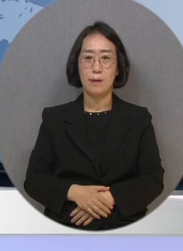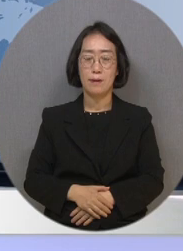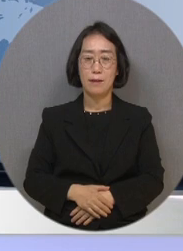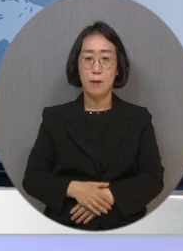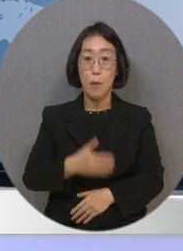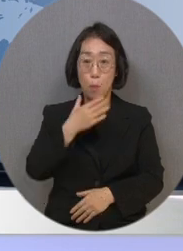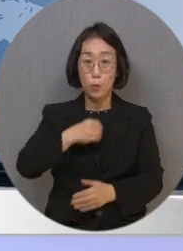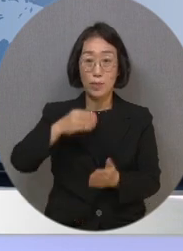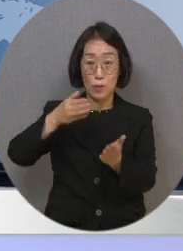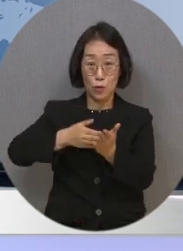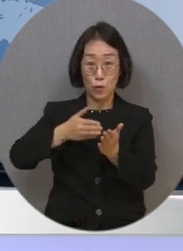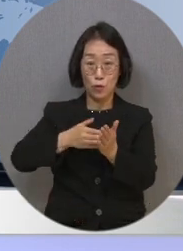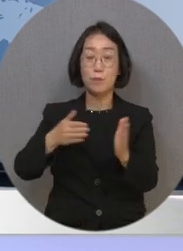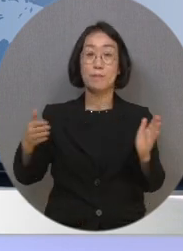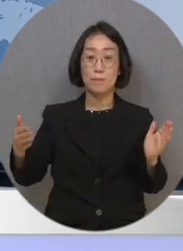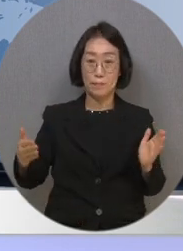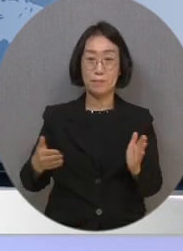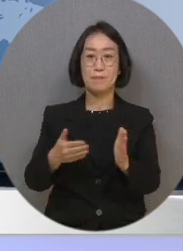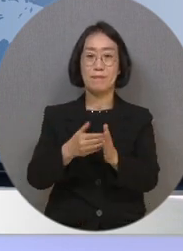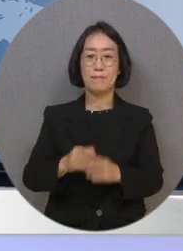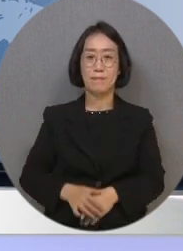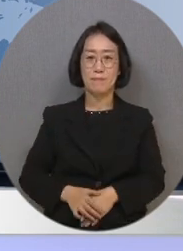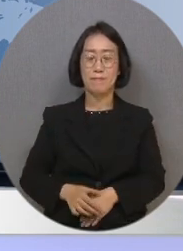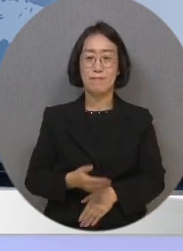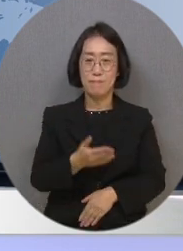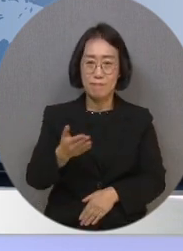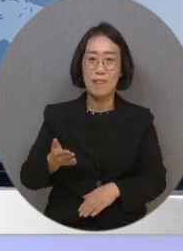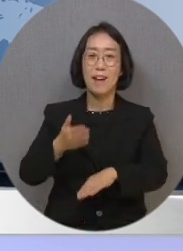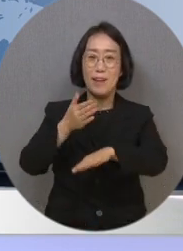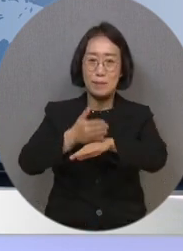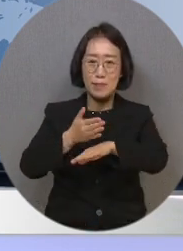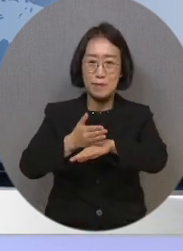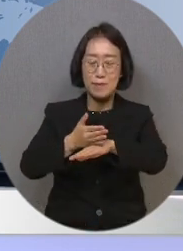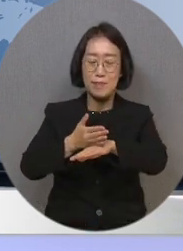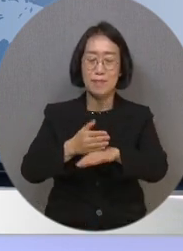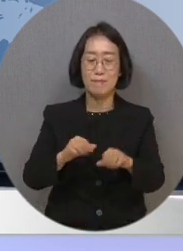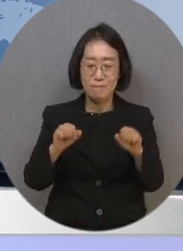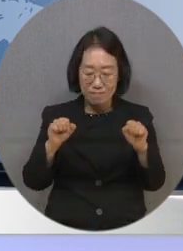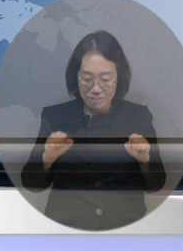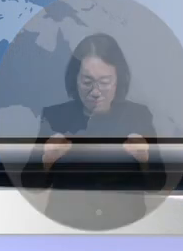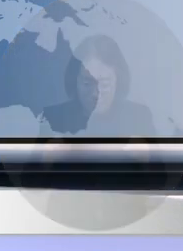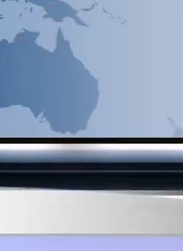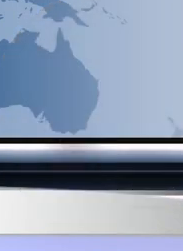WBC 복지 tv 뉴스 24를 마칩니다 시청해 주신 여러분